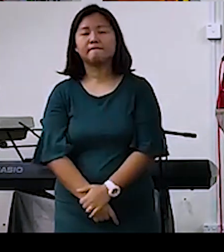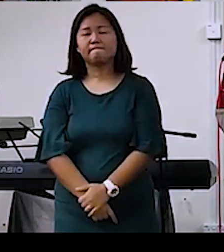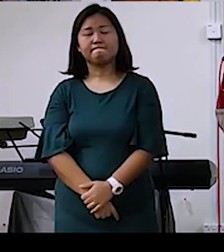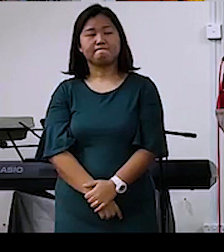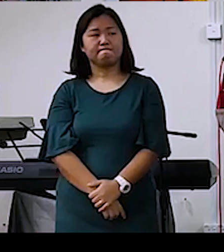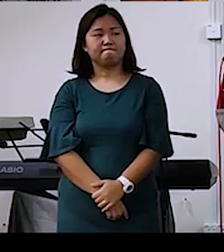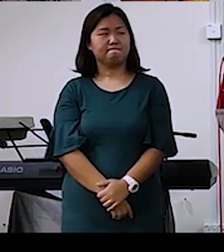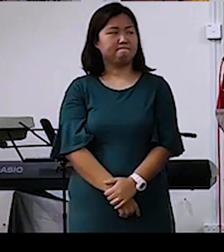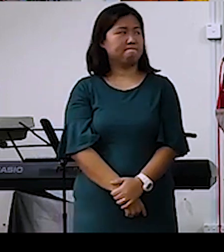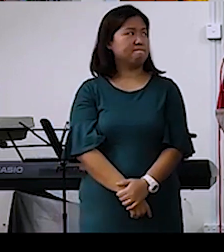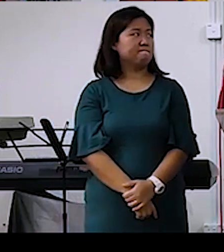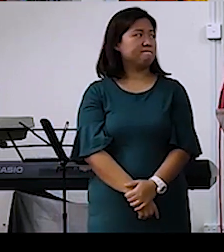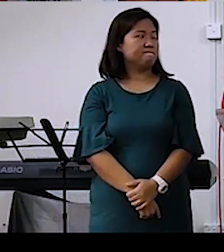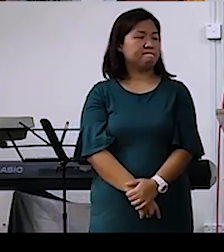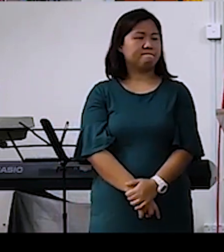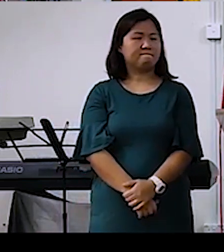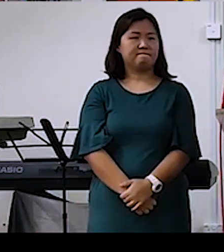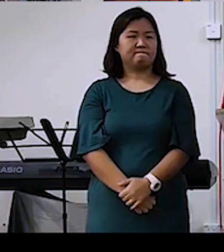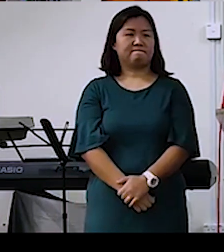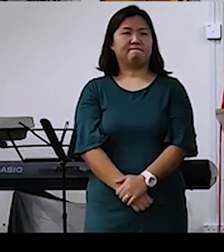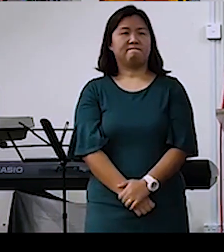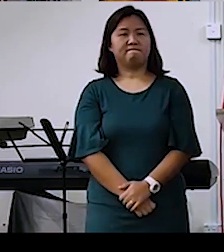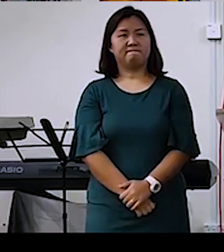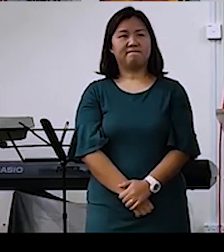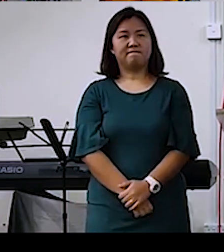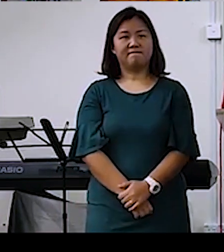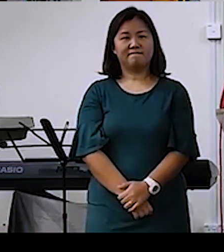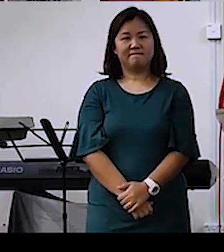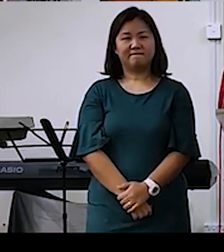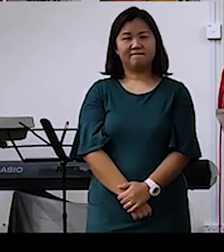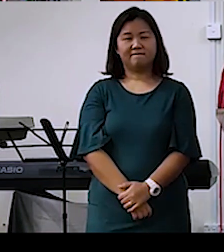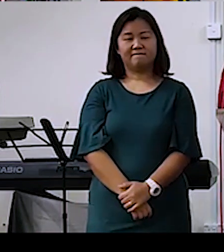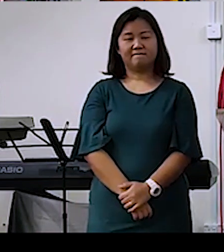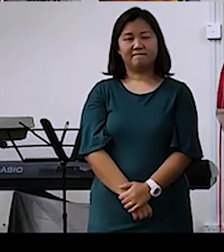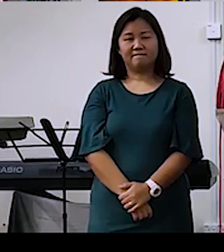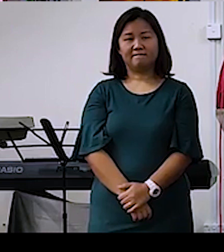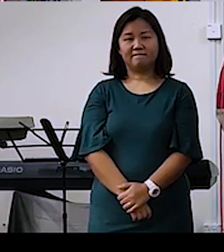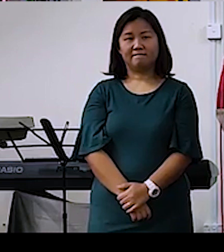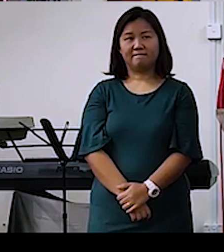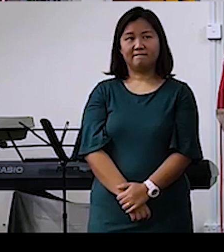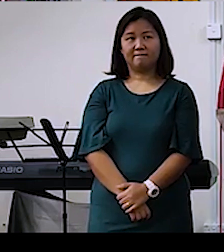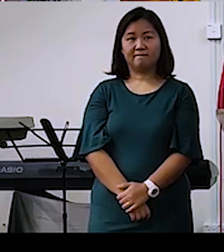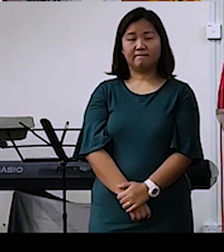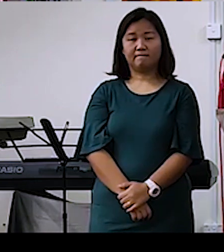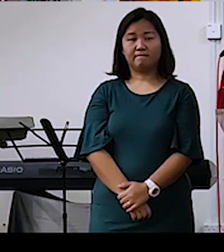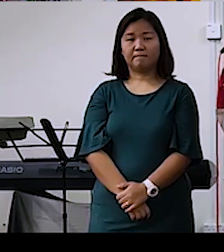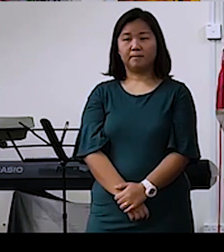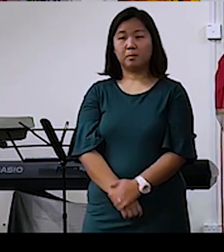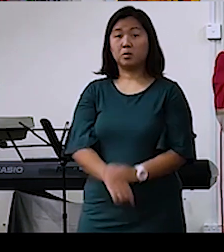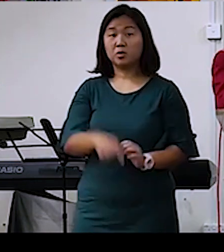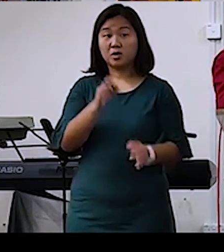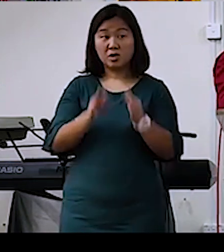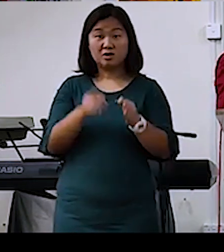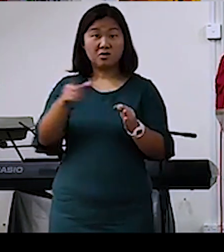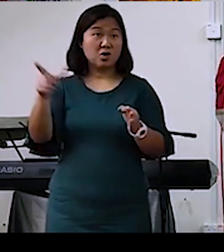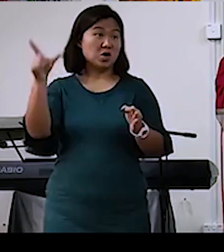么如果你就算你不喜欢阅读的话呢，对你来说这一章呢是一个好消息，因为这一章里面呢只有十八节。 So for those of you who are listening